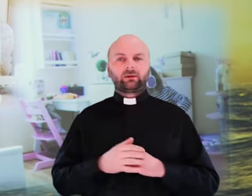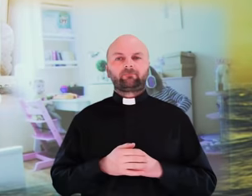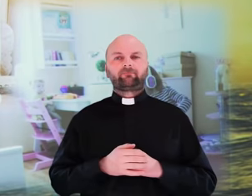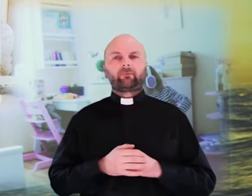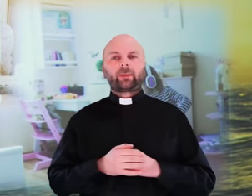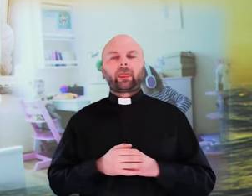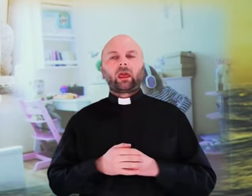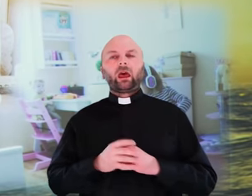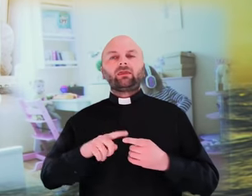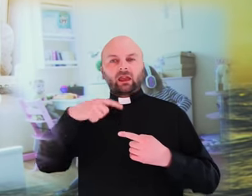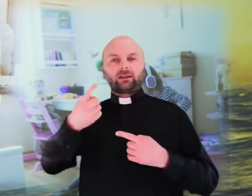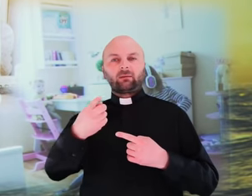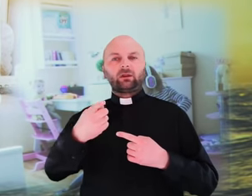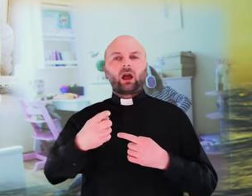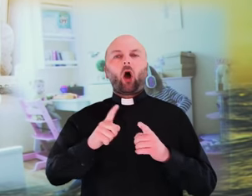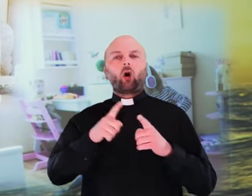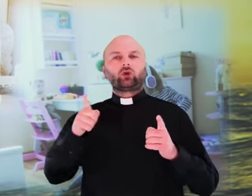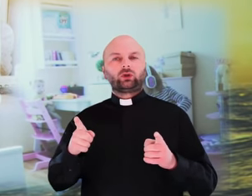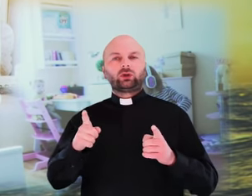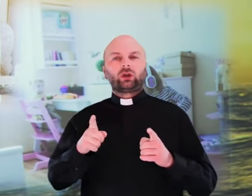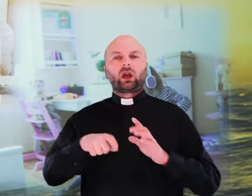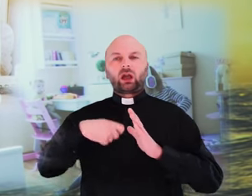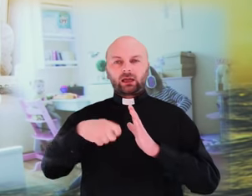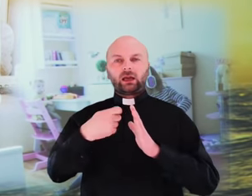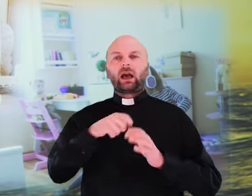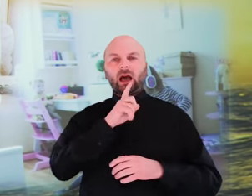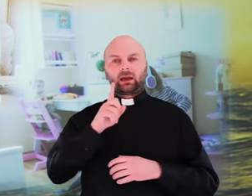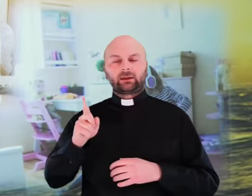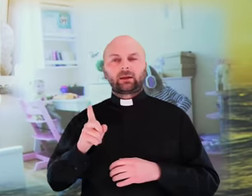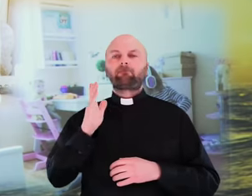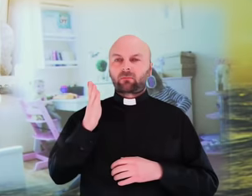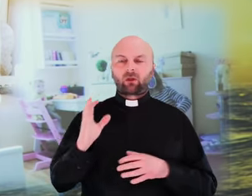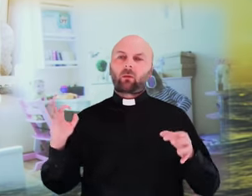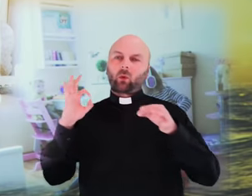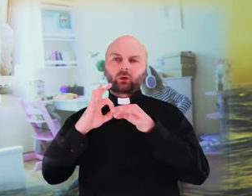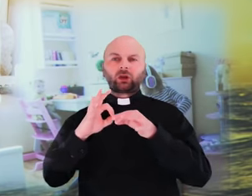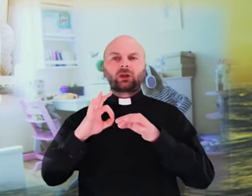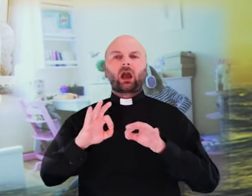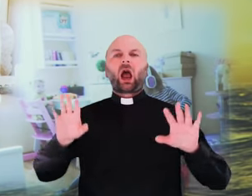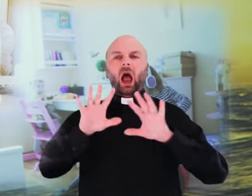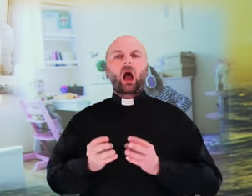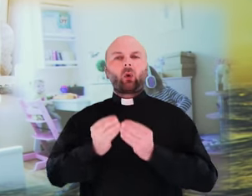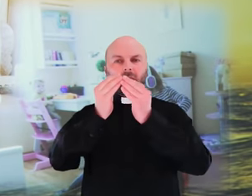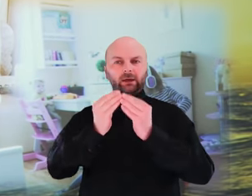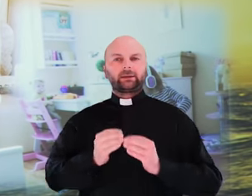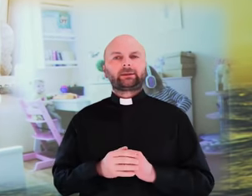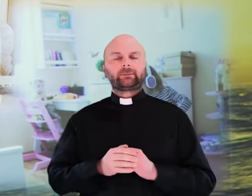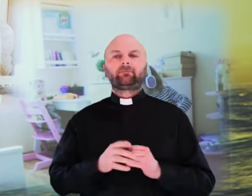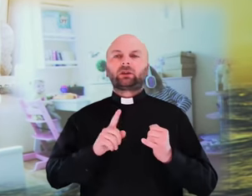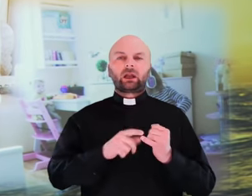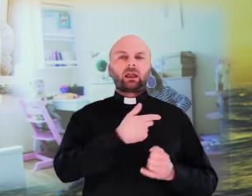chwile, w których połączymy bajkową historię z Eucharystią, ale również z codzienną historią naszego